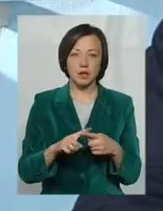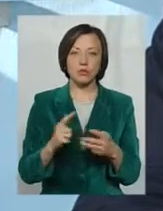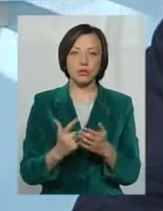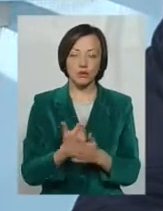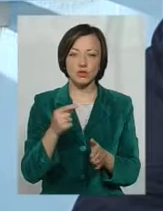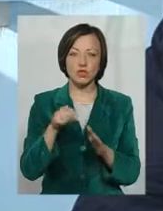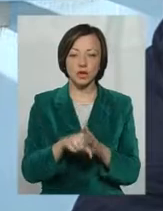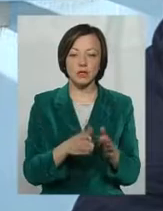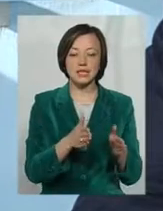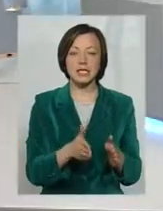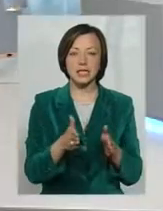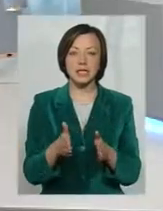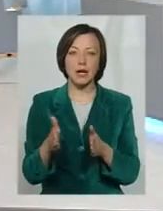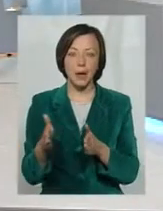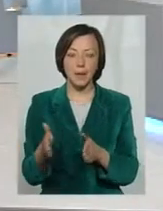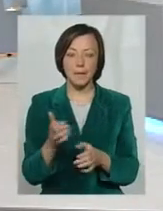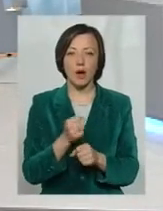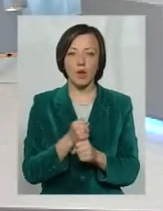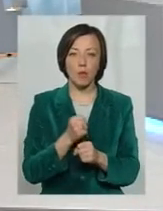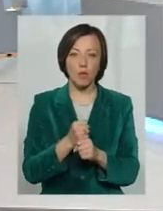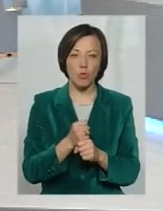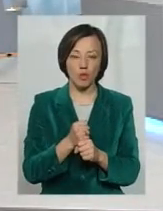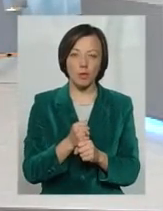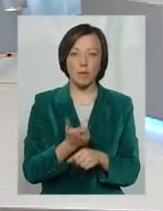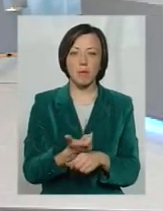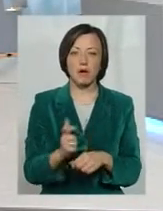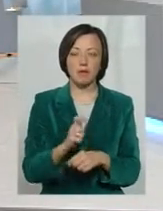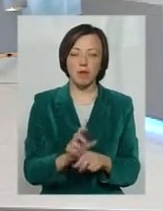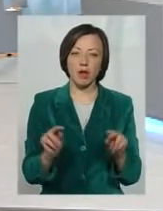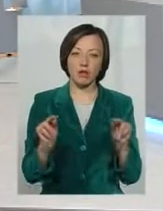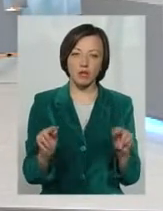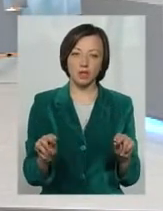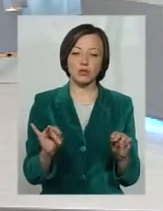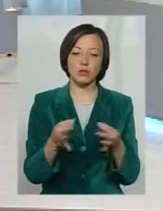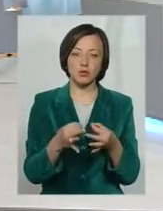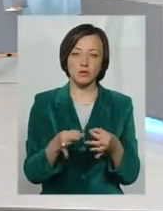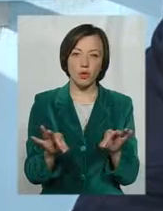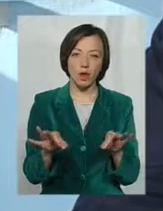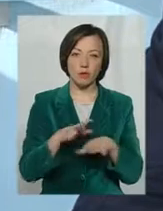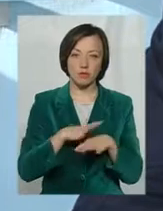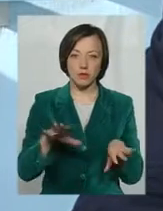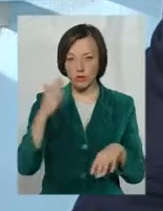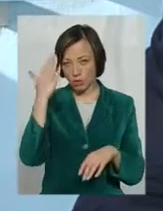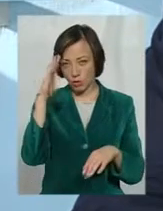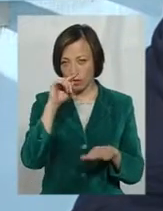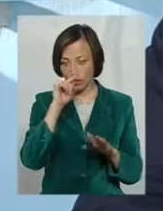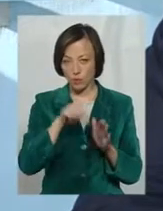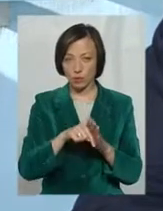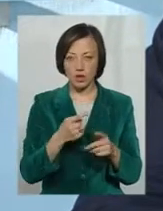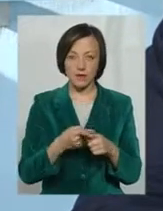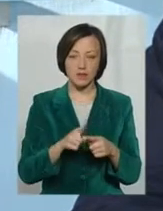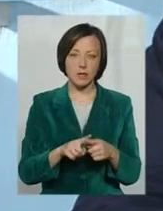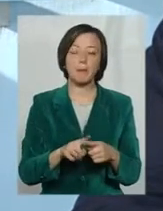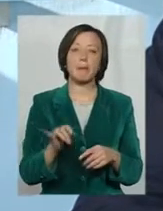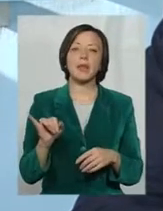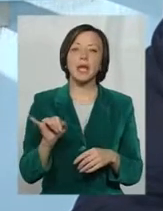про те, що система роботи працює максимально чесно і дозволяє уникнути стороннього втручання в неї. І